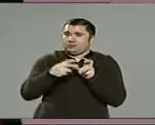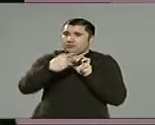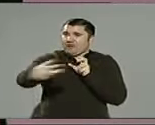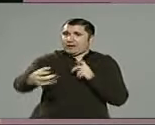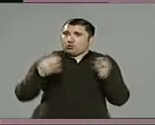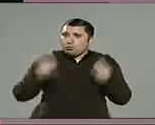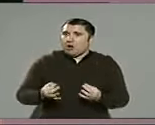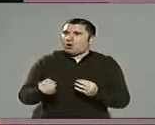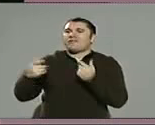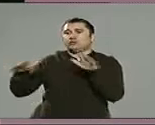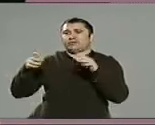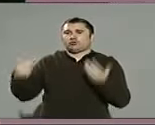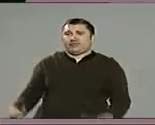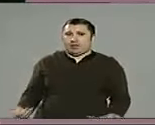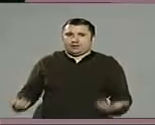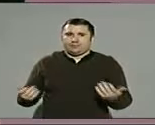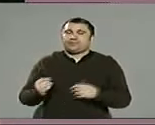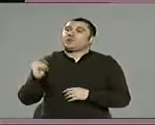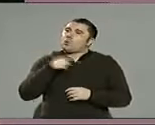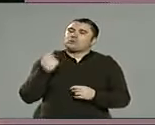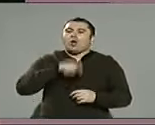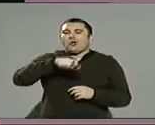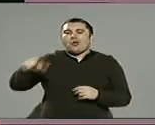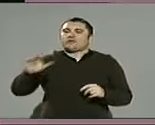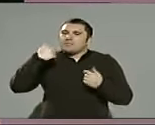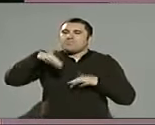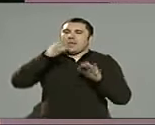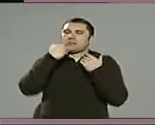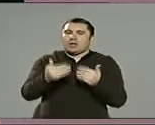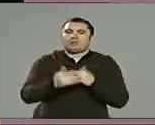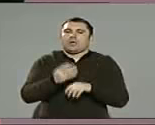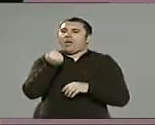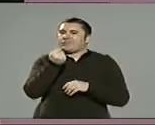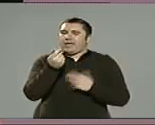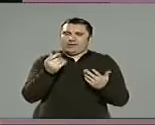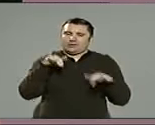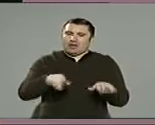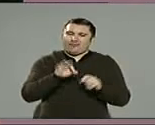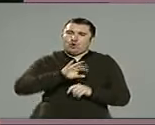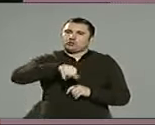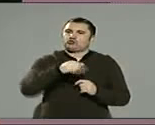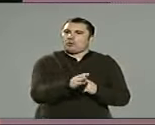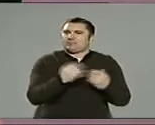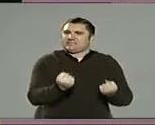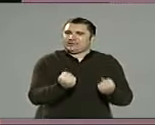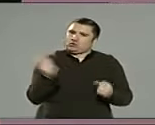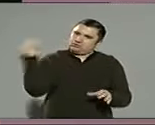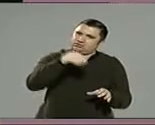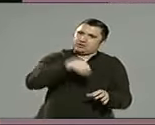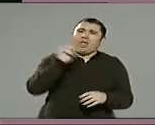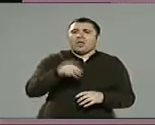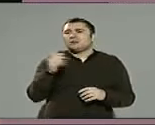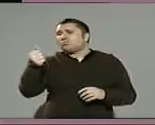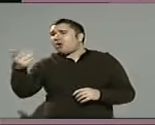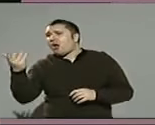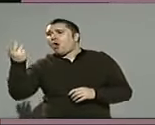ganz sicher, die Leute werden uns es mehr danken, wenn wir das Geld zur Sicherung ihrer Jobs ausgeben, statt für ein paar Euro